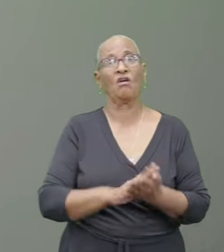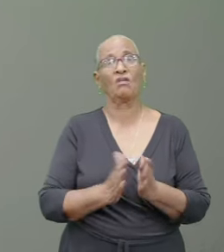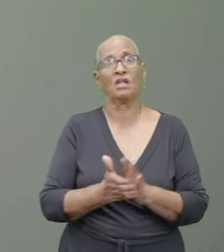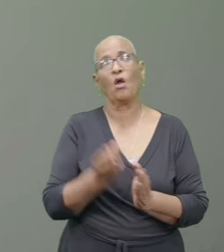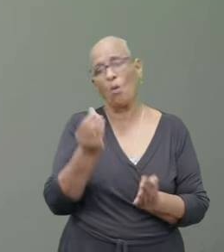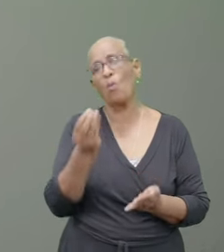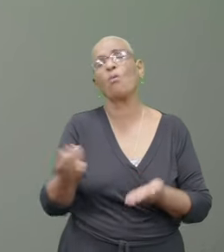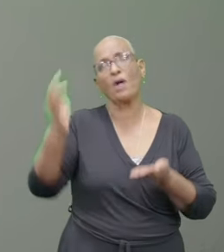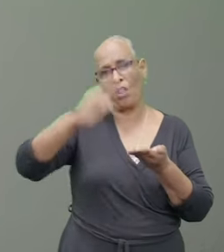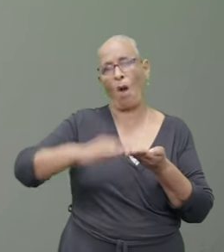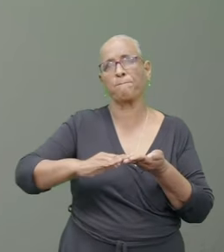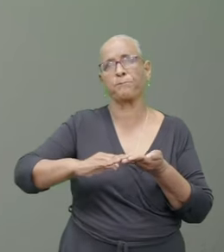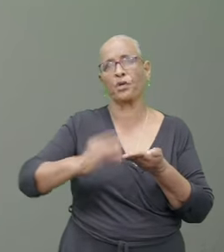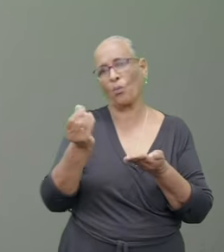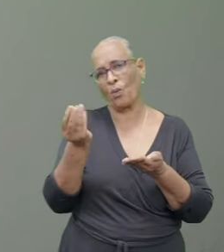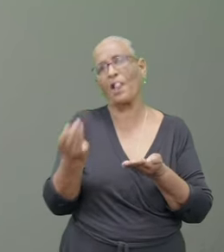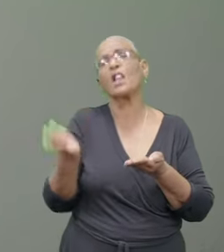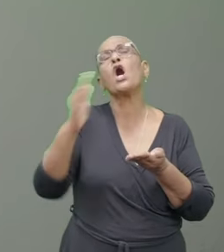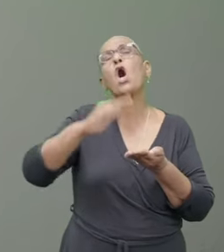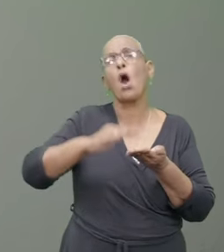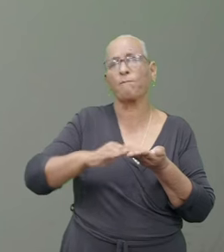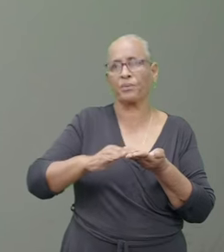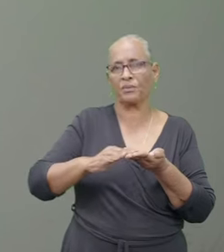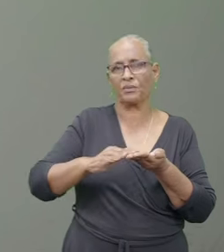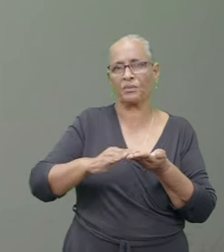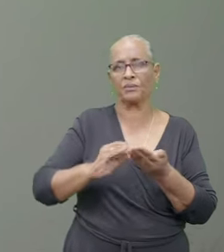toelagen. Het is een